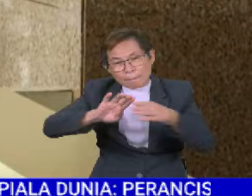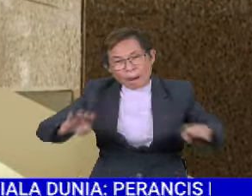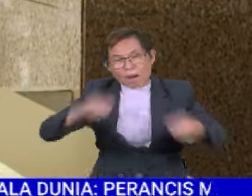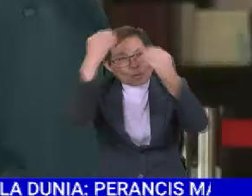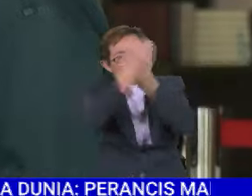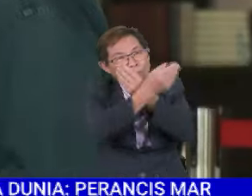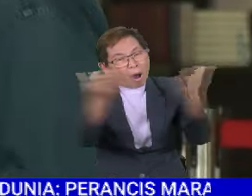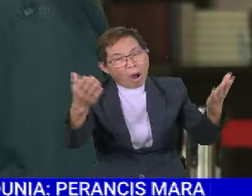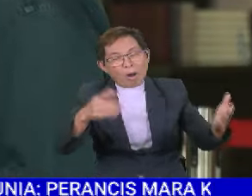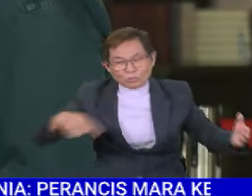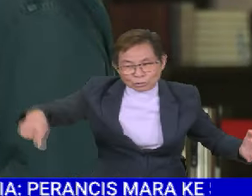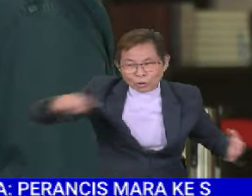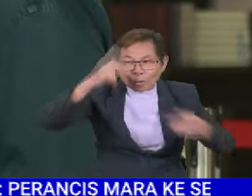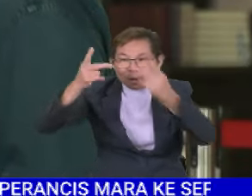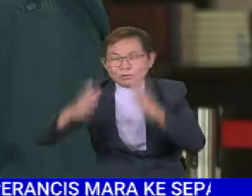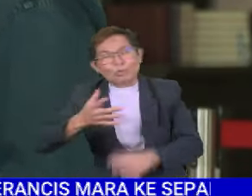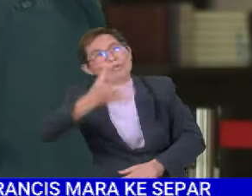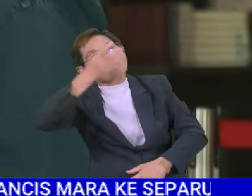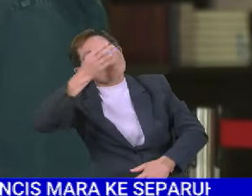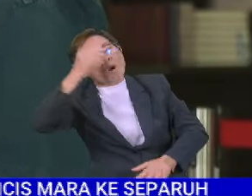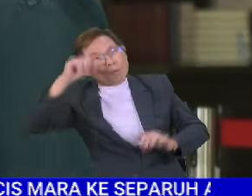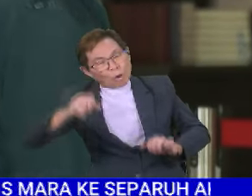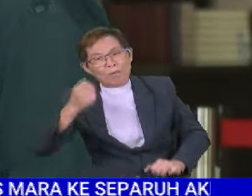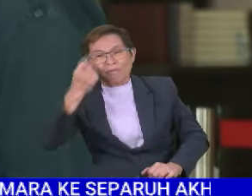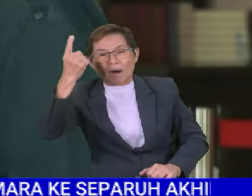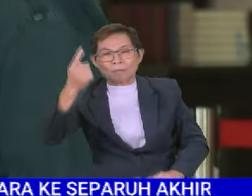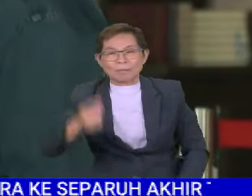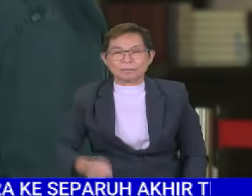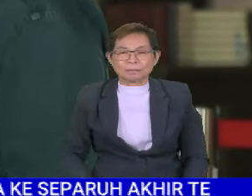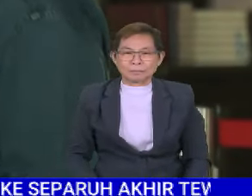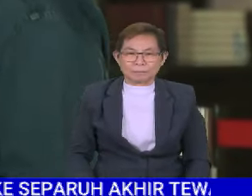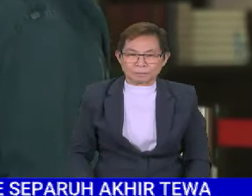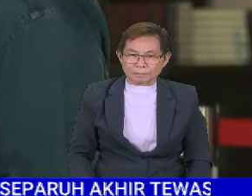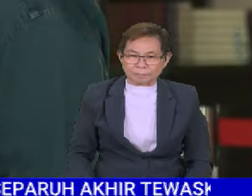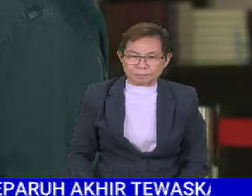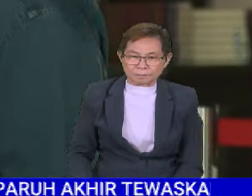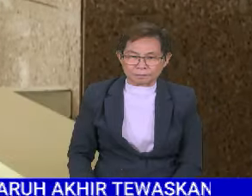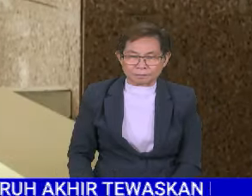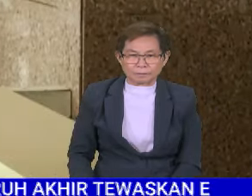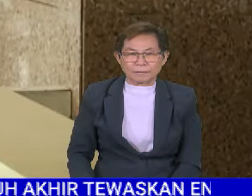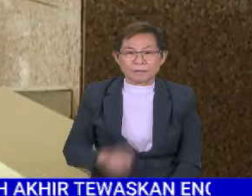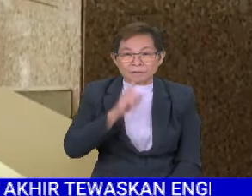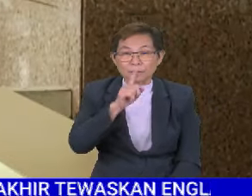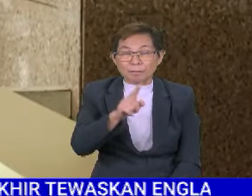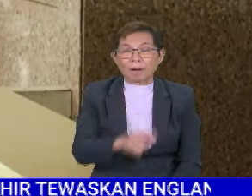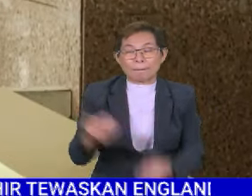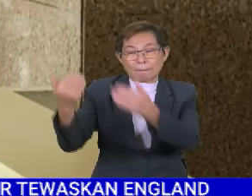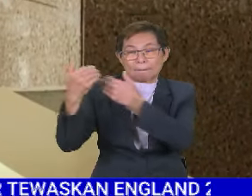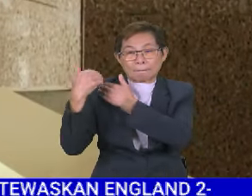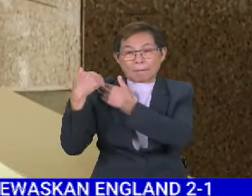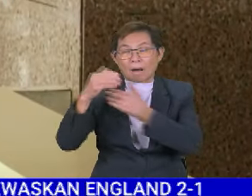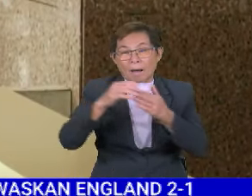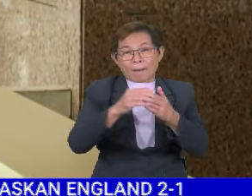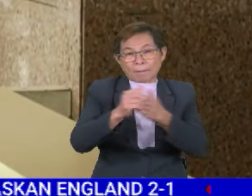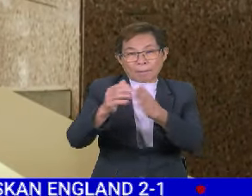disampaikan dapat difahami oleh pelancong dengan mudah. Duta Islam yang dilihat kecil tugasnya ini sebenarnya memainkan peranan